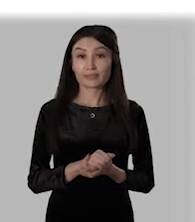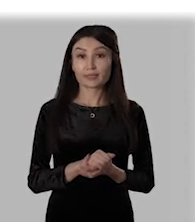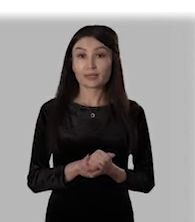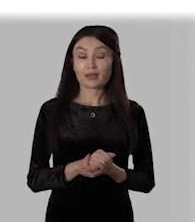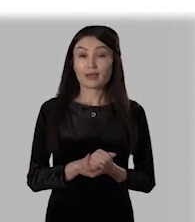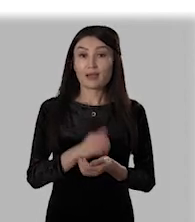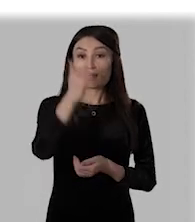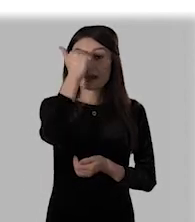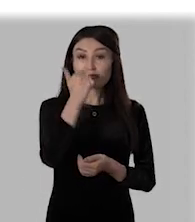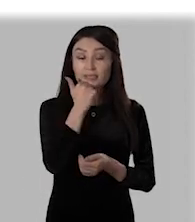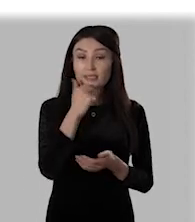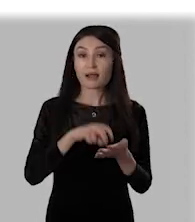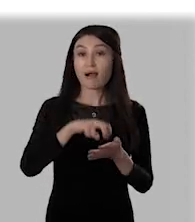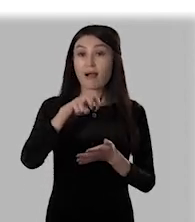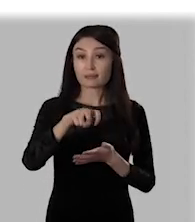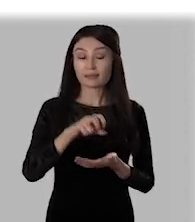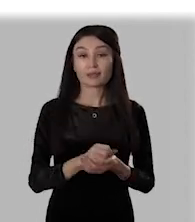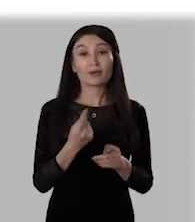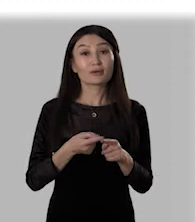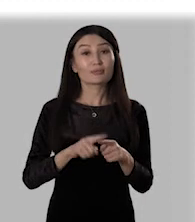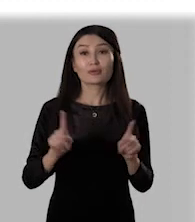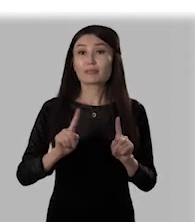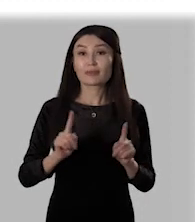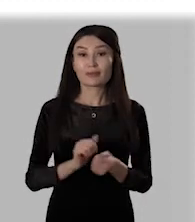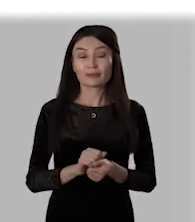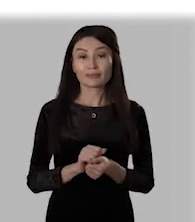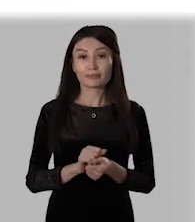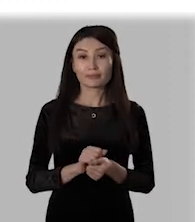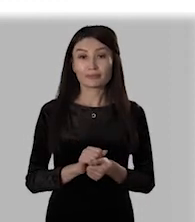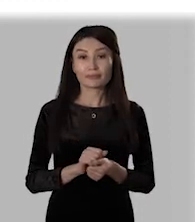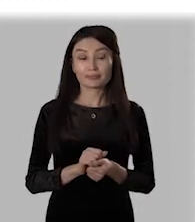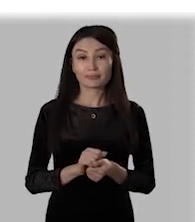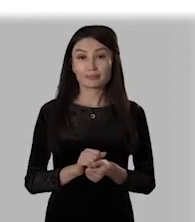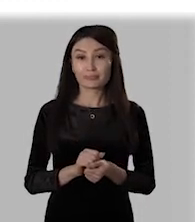Ыраазычылык кат. Бул эмне кат?